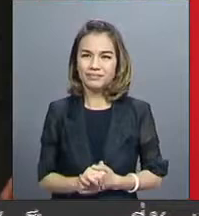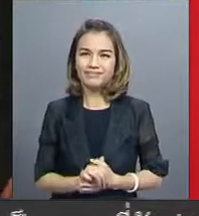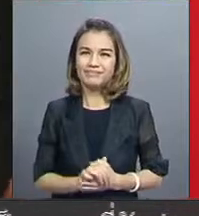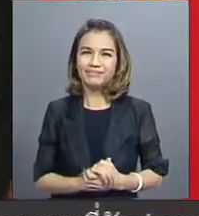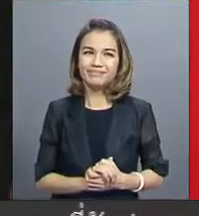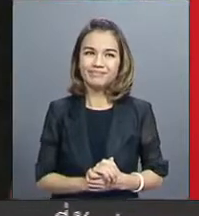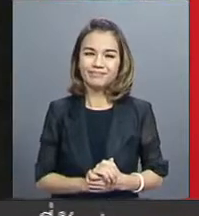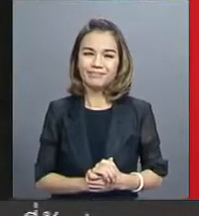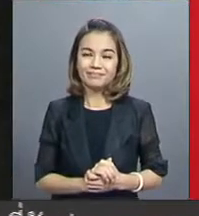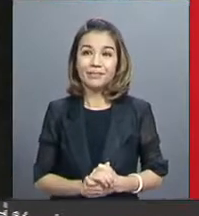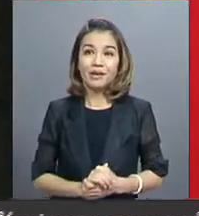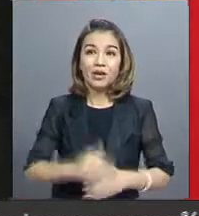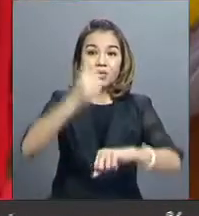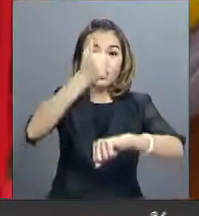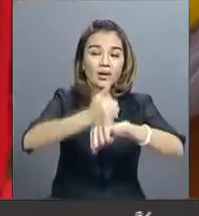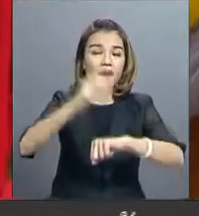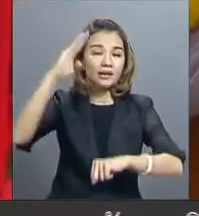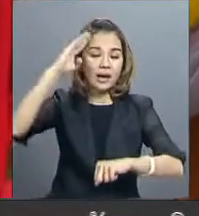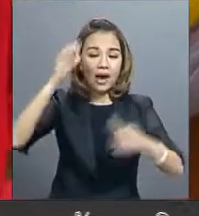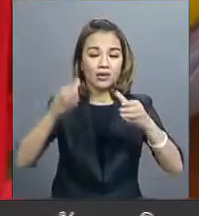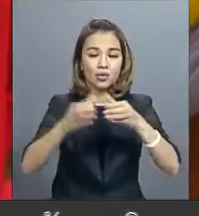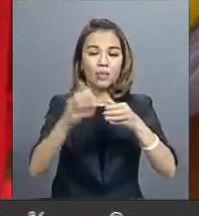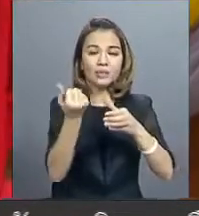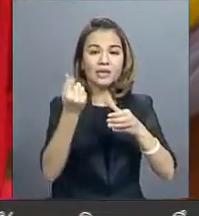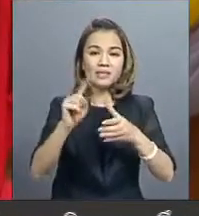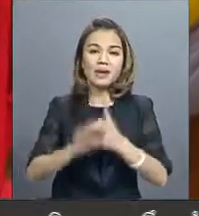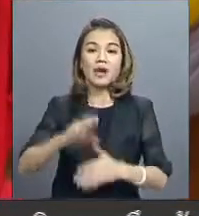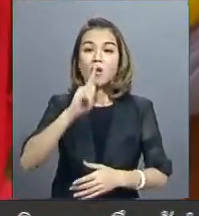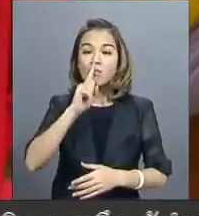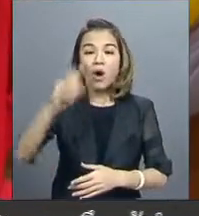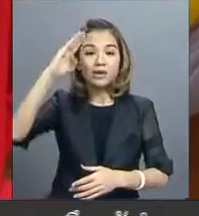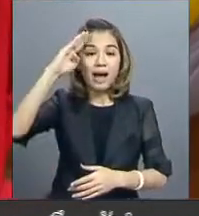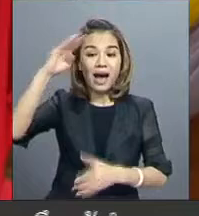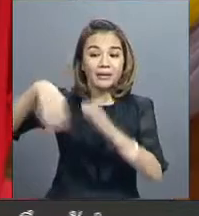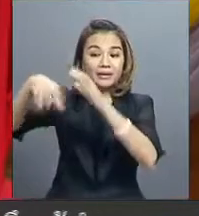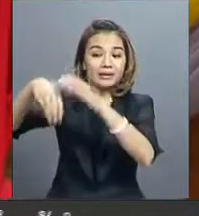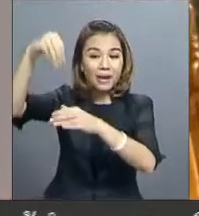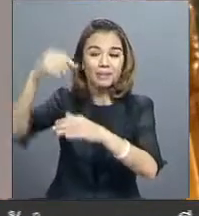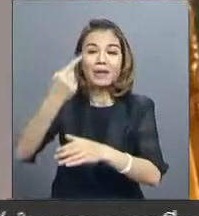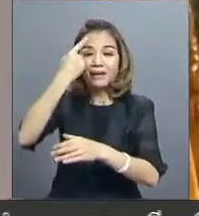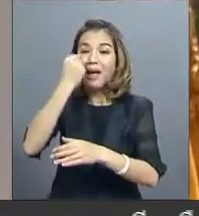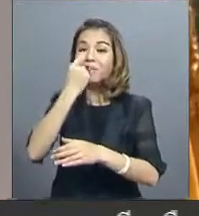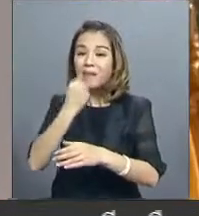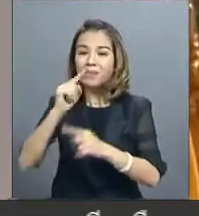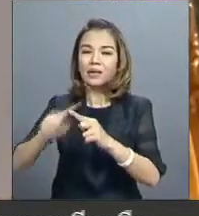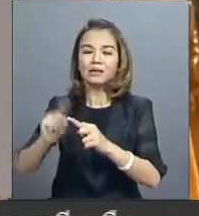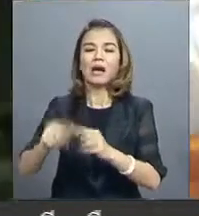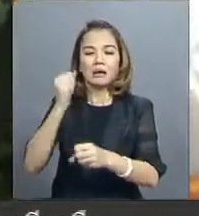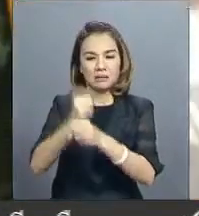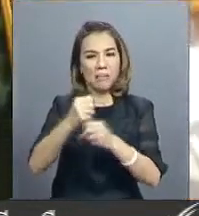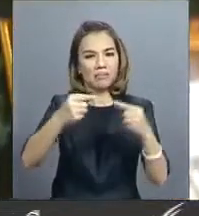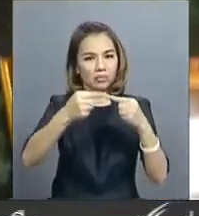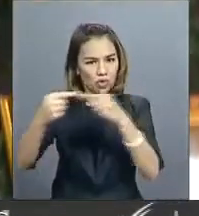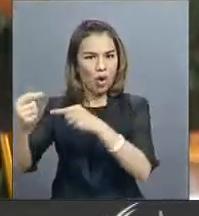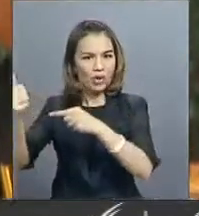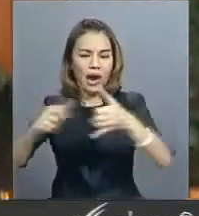ผู้บัญชาการมณฑลทหารบกที่11ระบุว่าทหารเกณฑ์ที่ปลดประจำการแล้วสามารถสมัครรับราชการทหารได้ตามคุณสม